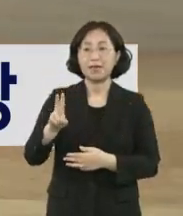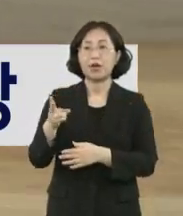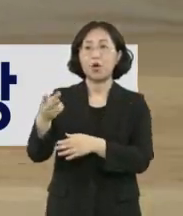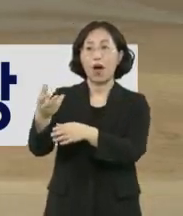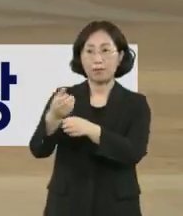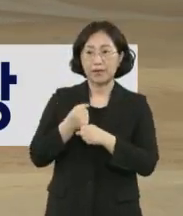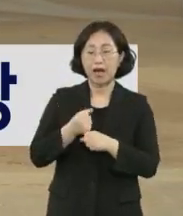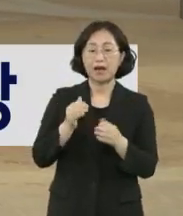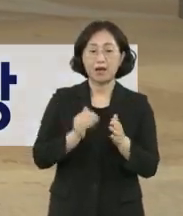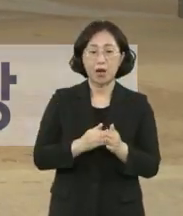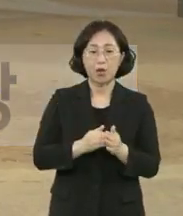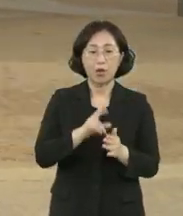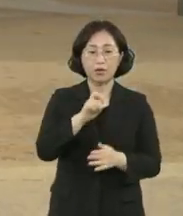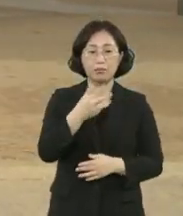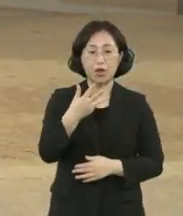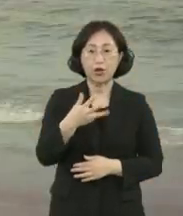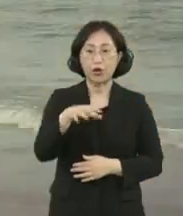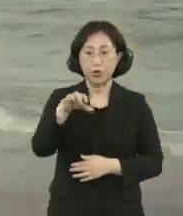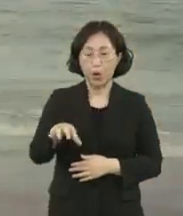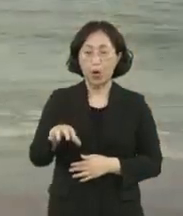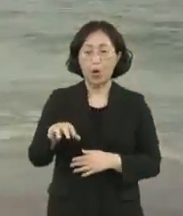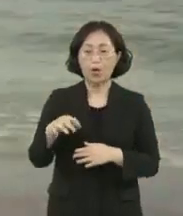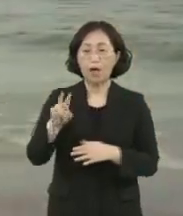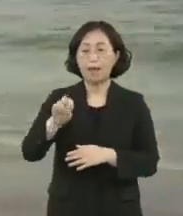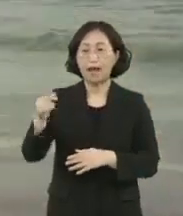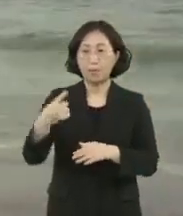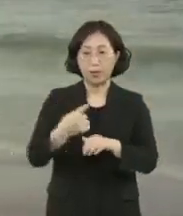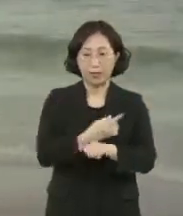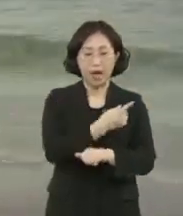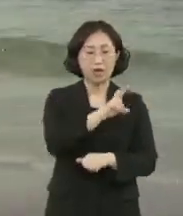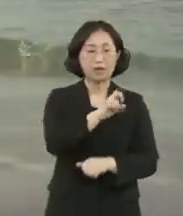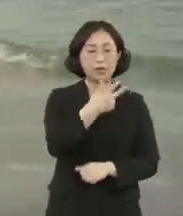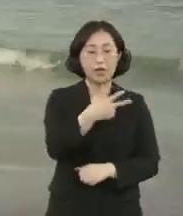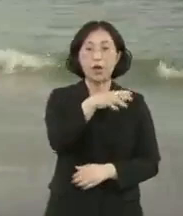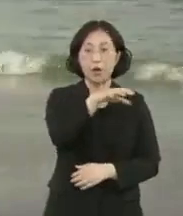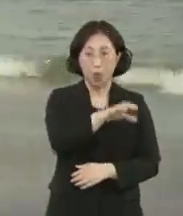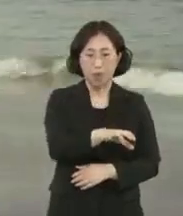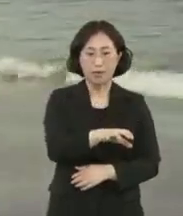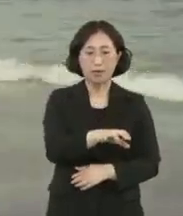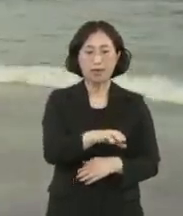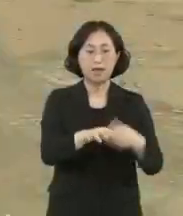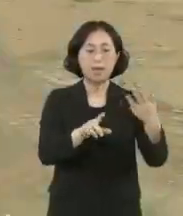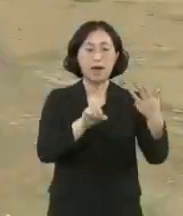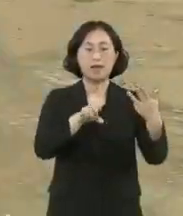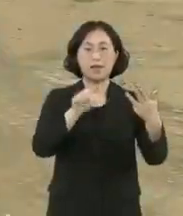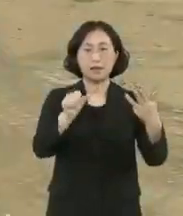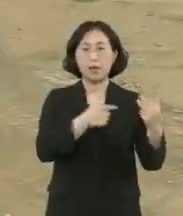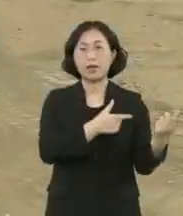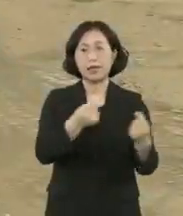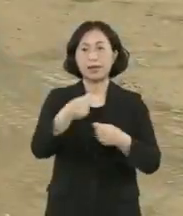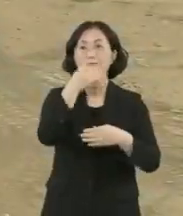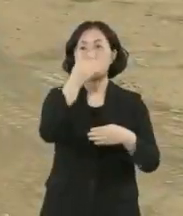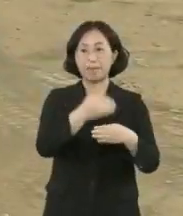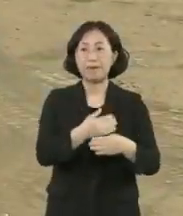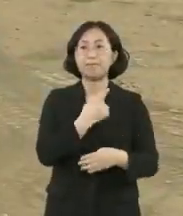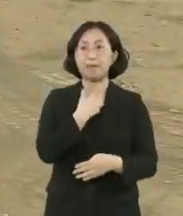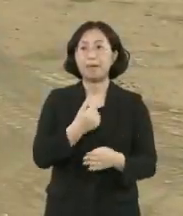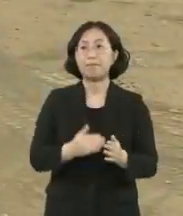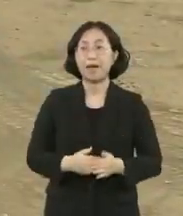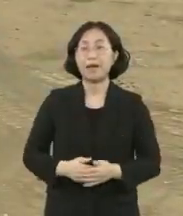앞당겨지며 태안 지역 28곳 가운데 만리포를 제외한 27곳은 지난 15일 일제히